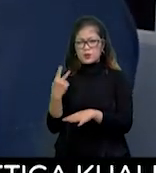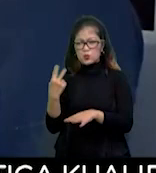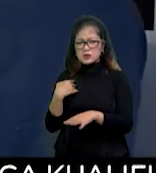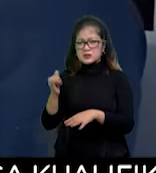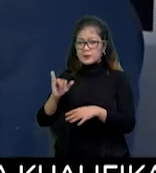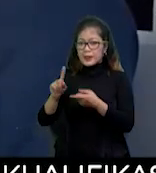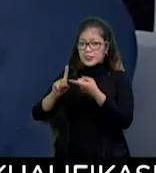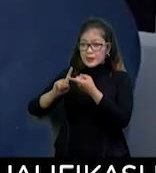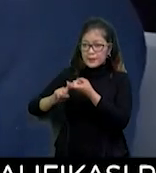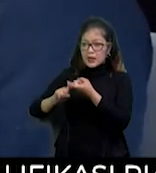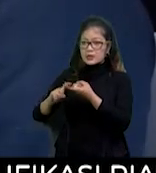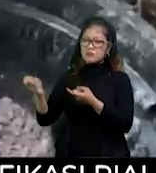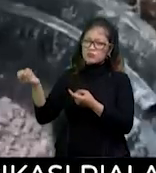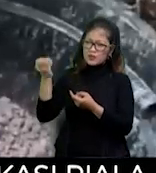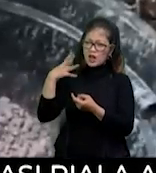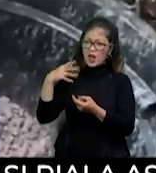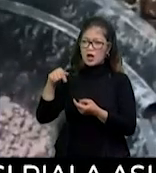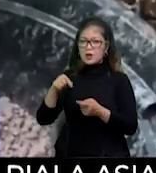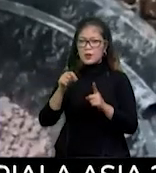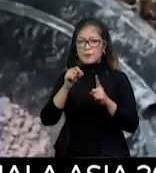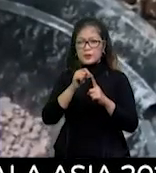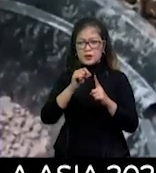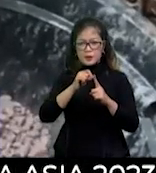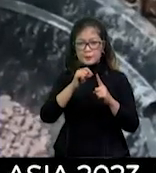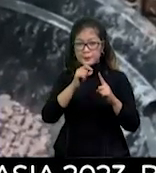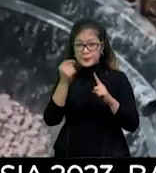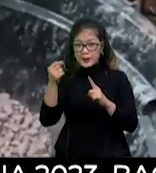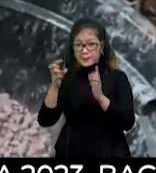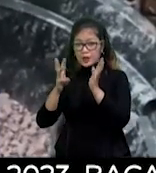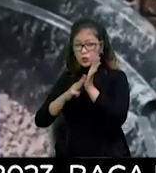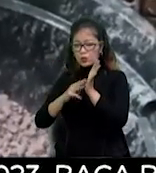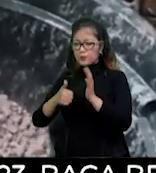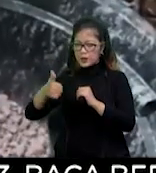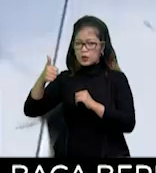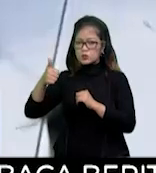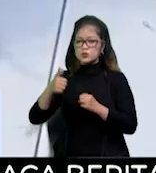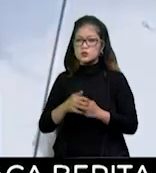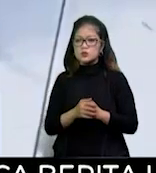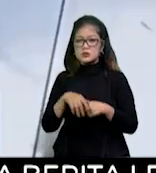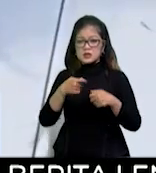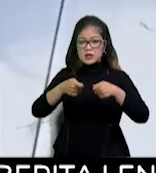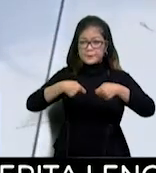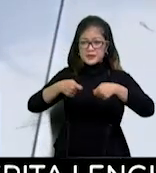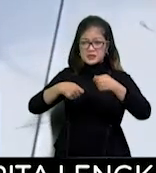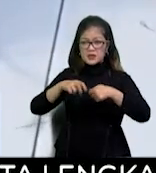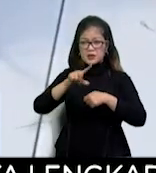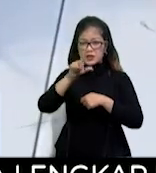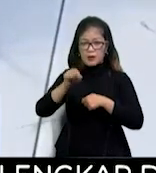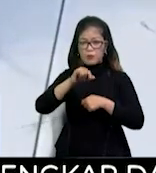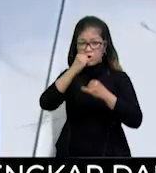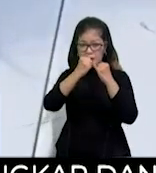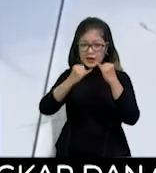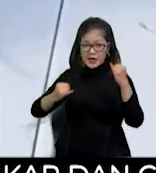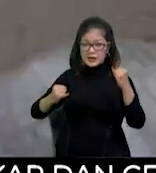asumsi mereka itu udah gak kurang bagus. Dari bisnis yang telah dijalankan sejak 3 bulan terakhir, dalam seharinya tersangka bisa membuat 1.000